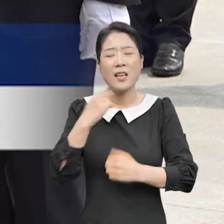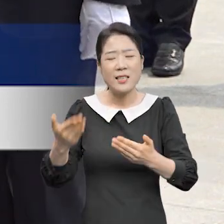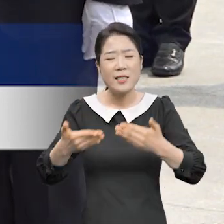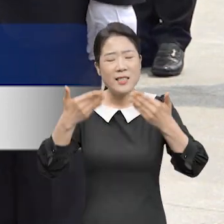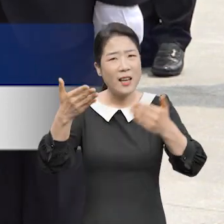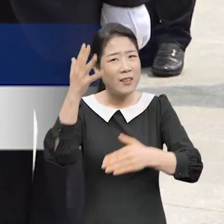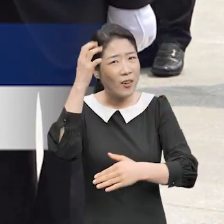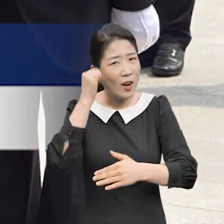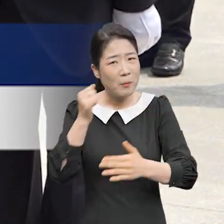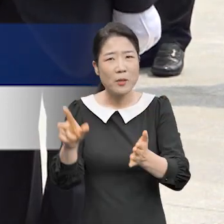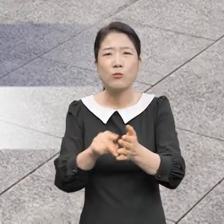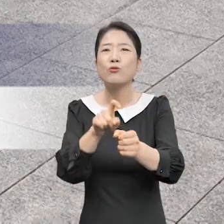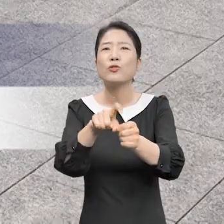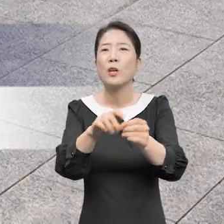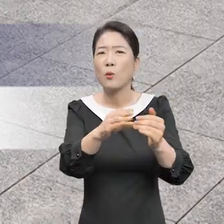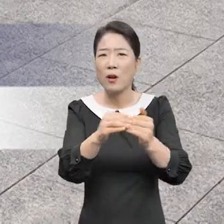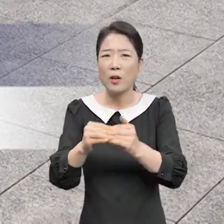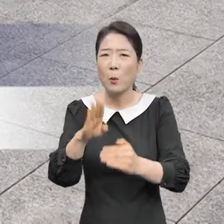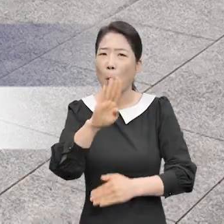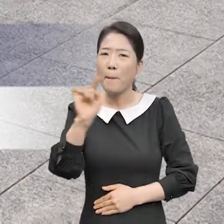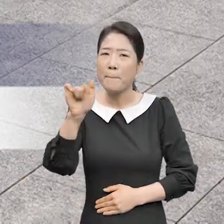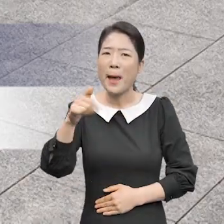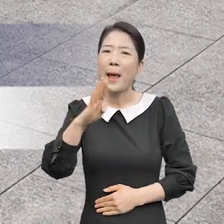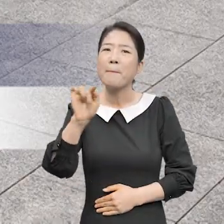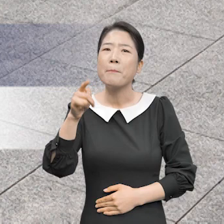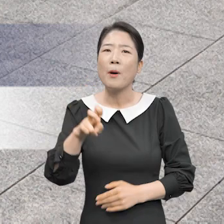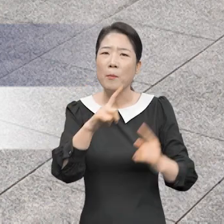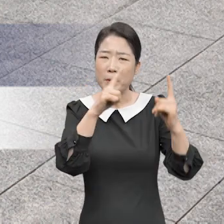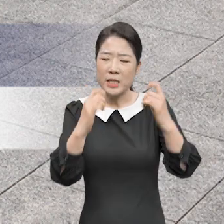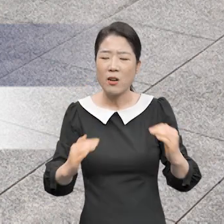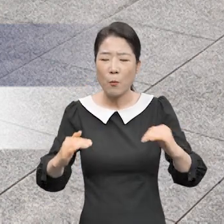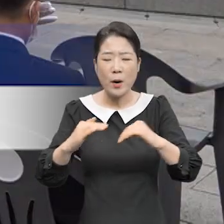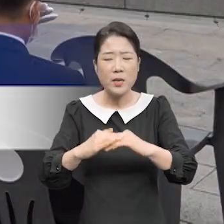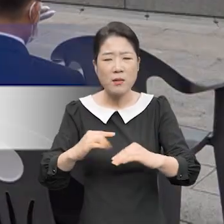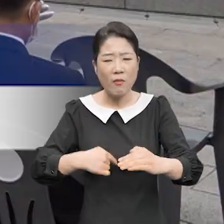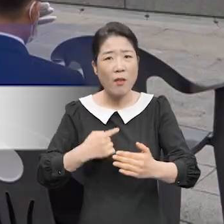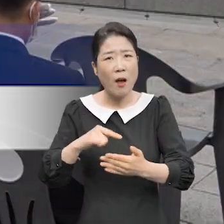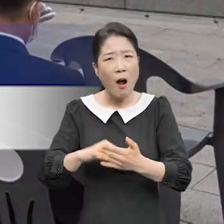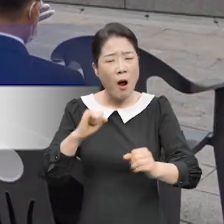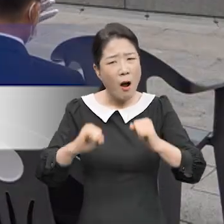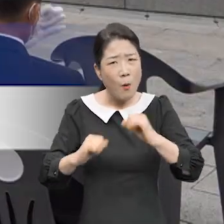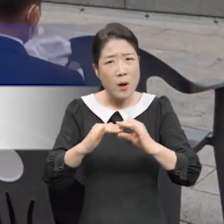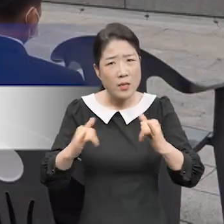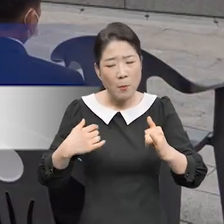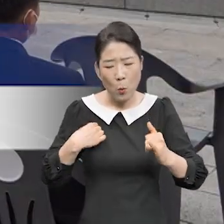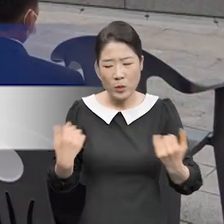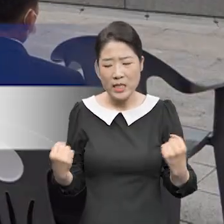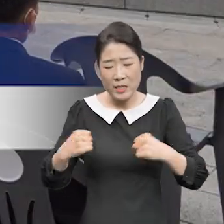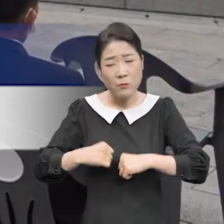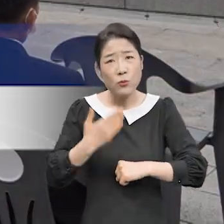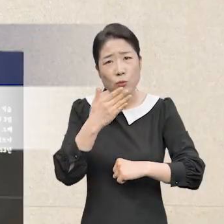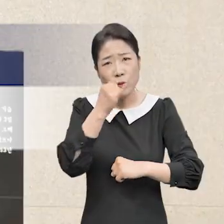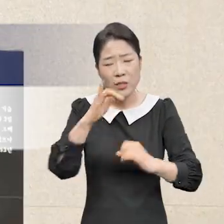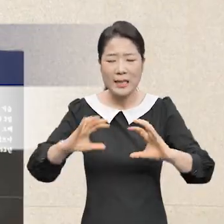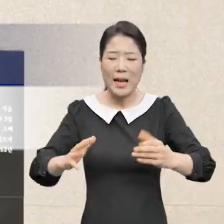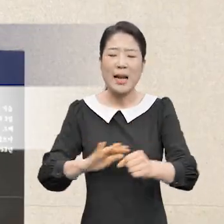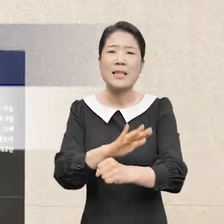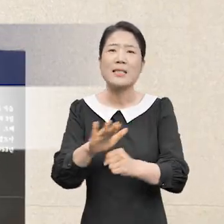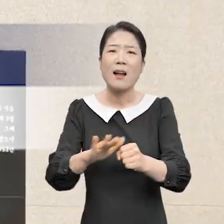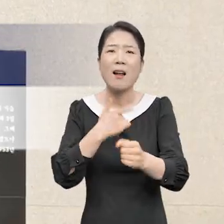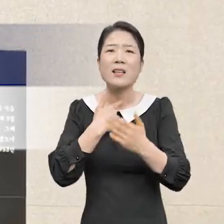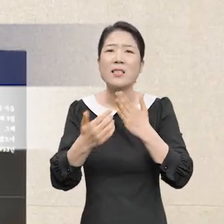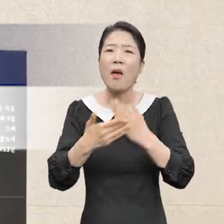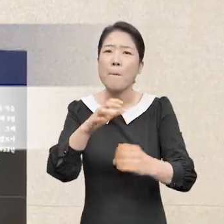기억합니다라는 주제로 진행되고 광주 백범기념관에서는 독립운동과 의상 등을 체험할 수 있는 나라사랑